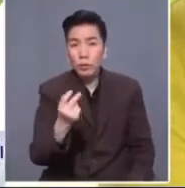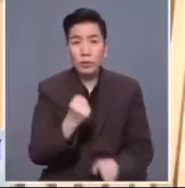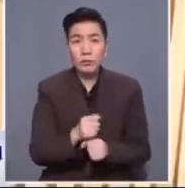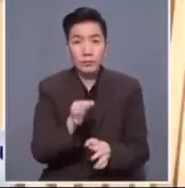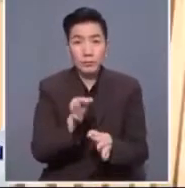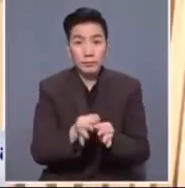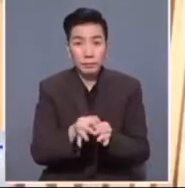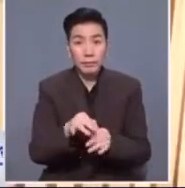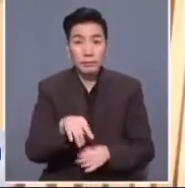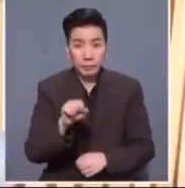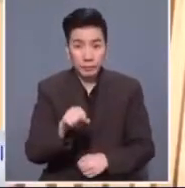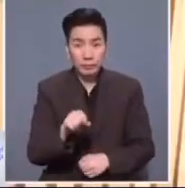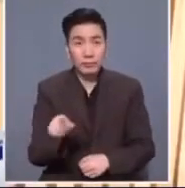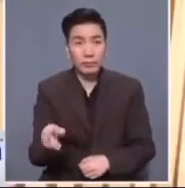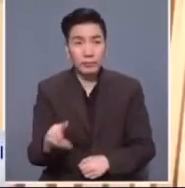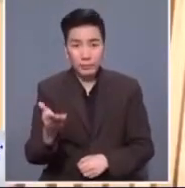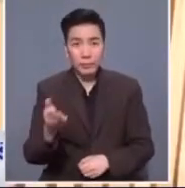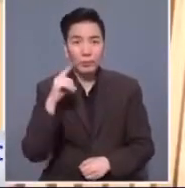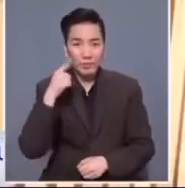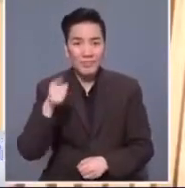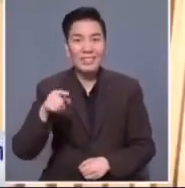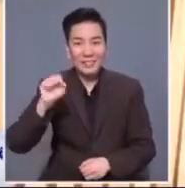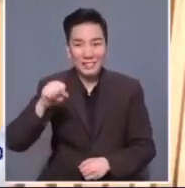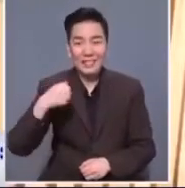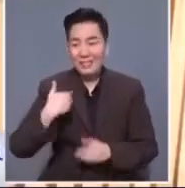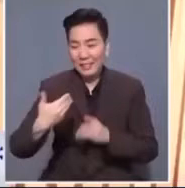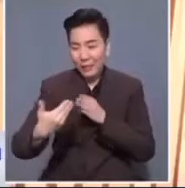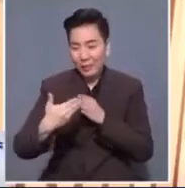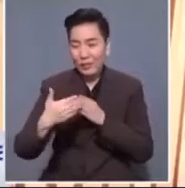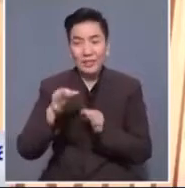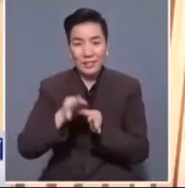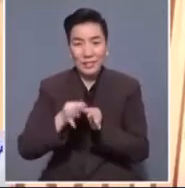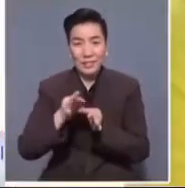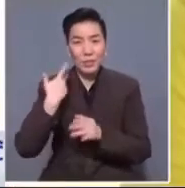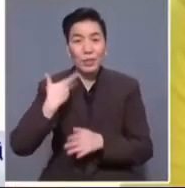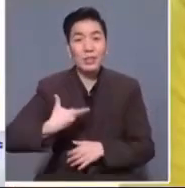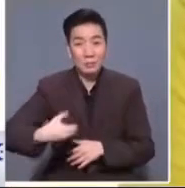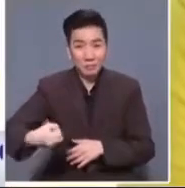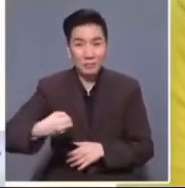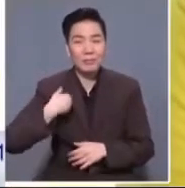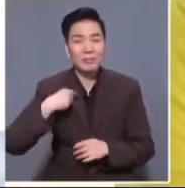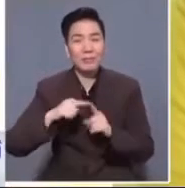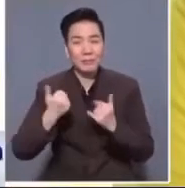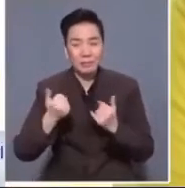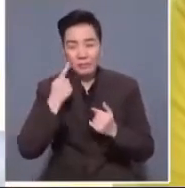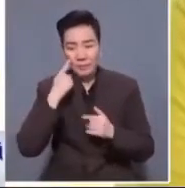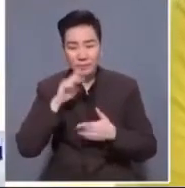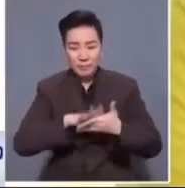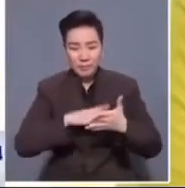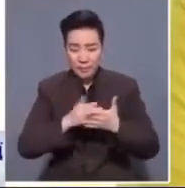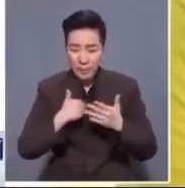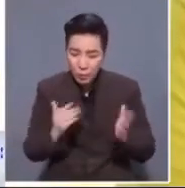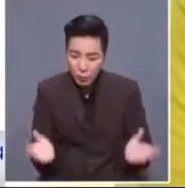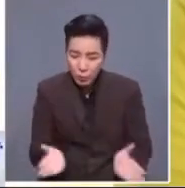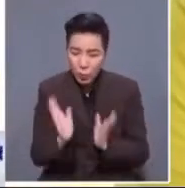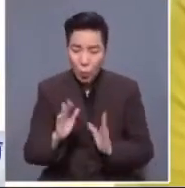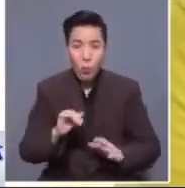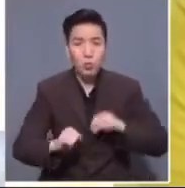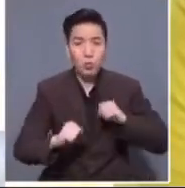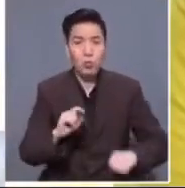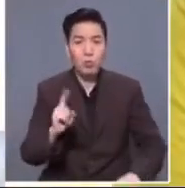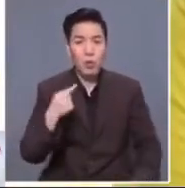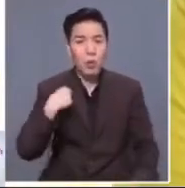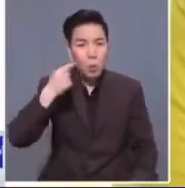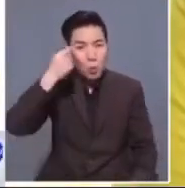ส.หรือเปล่าคะ คุณนิออนเป็นลูกค้าของธกส.นะคะก็ทางธกส.ก็มีนโยบายสนับสนุนเกษตรกรรุ่นใหม่อยู่แ